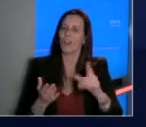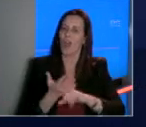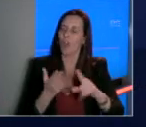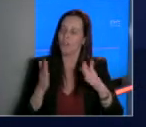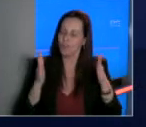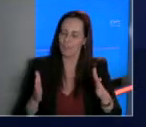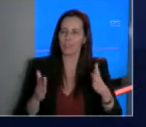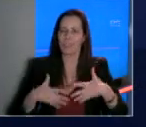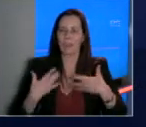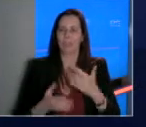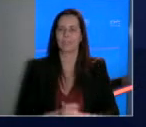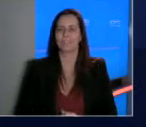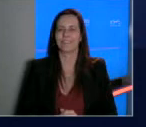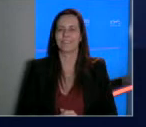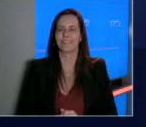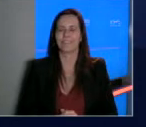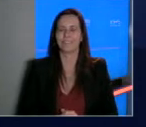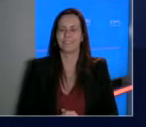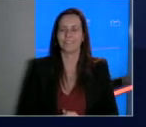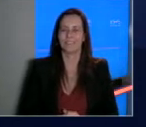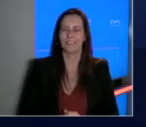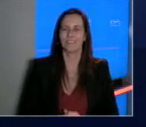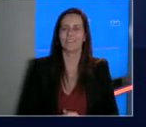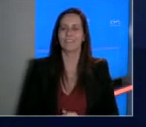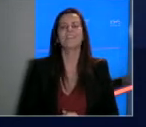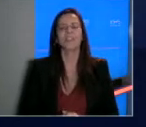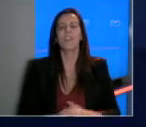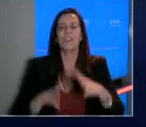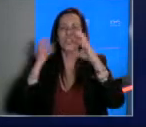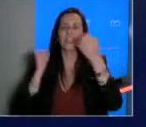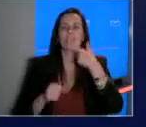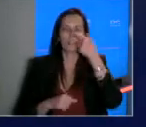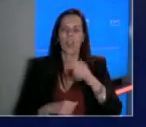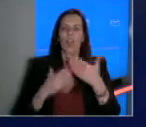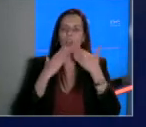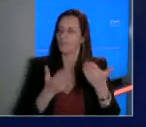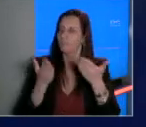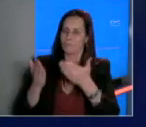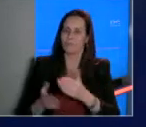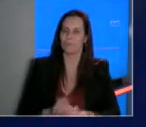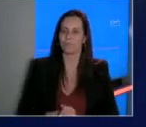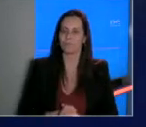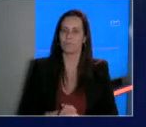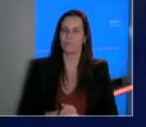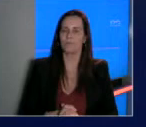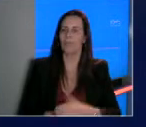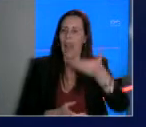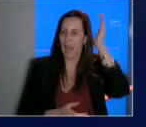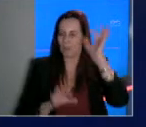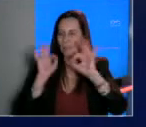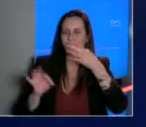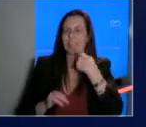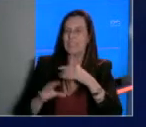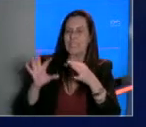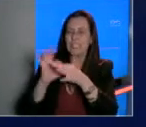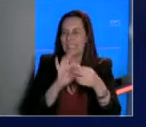חודש... דוקטור דורידר, דוקטור דורידר, שגריר ישראל באיטליה, תודה רבה לך. עמנואל, אני מצטער, יאיר לפיד עולה, תני